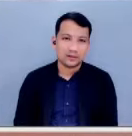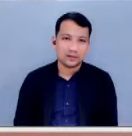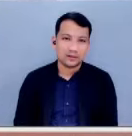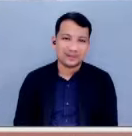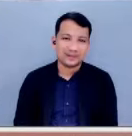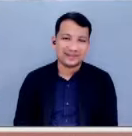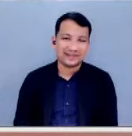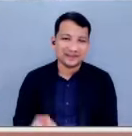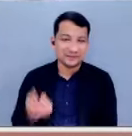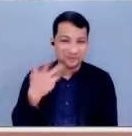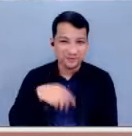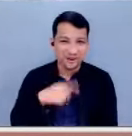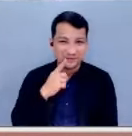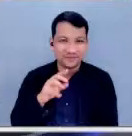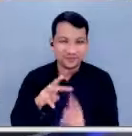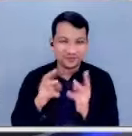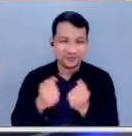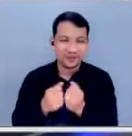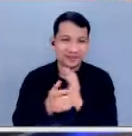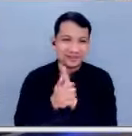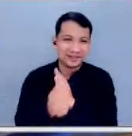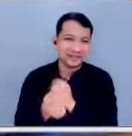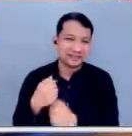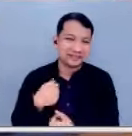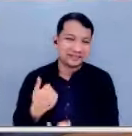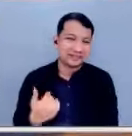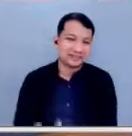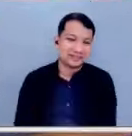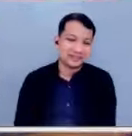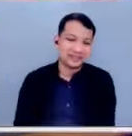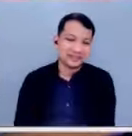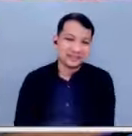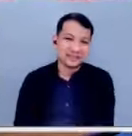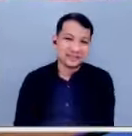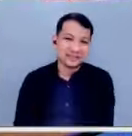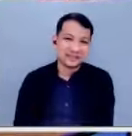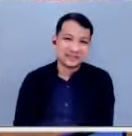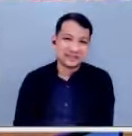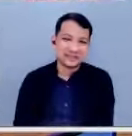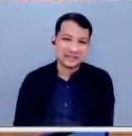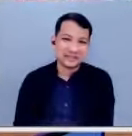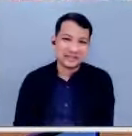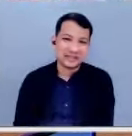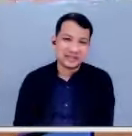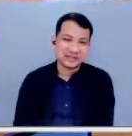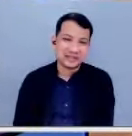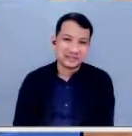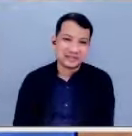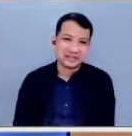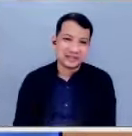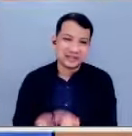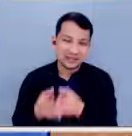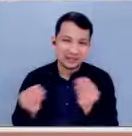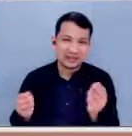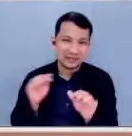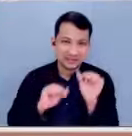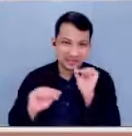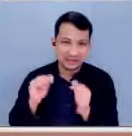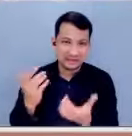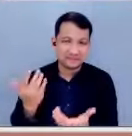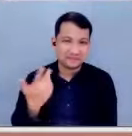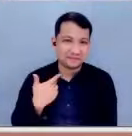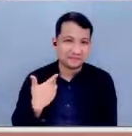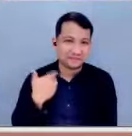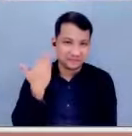kasi parang ang galing ko na kaagad. It's very therapeutic din po eh, itong yes. klase ng art na to. I was gonna